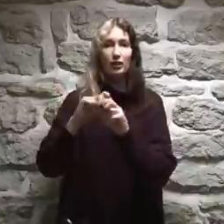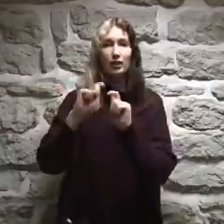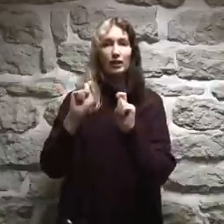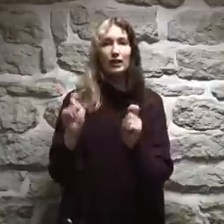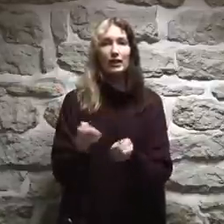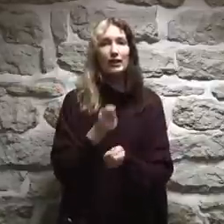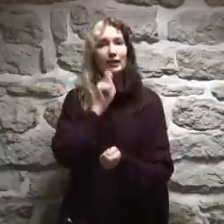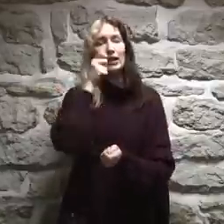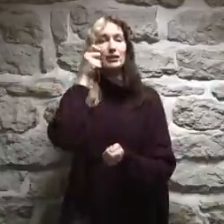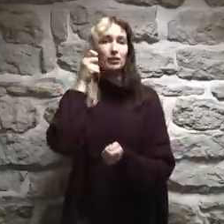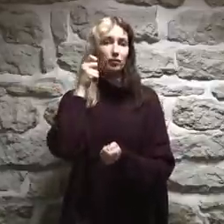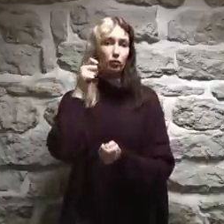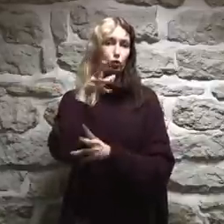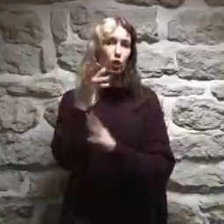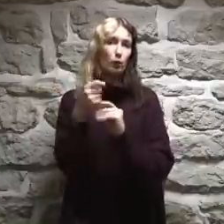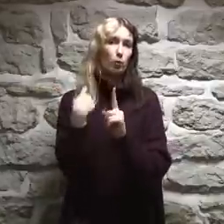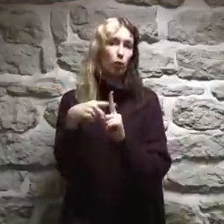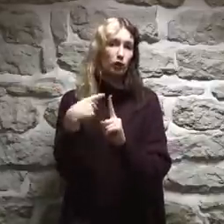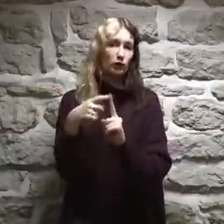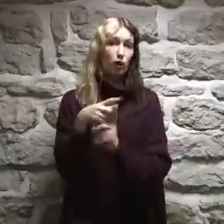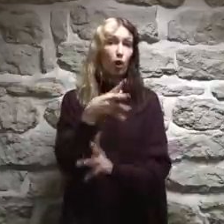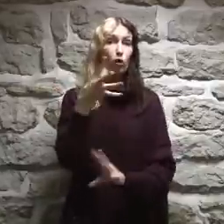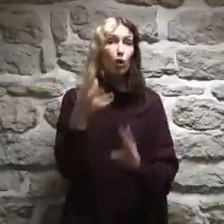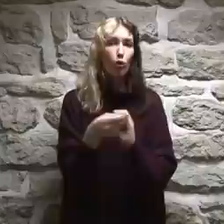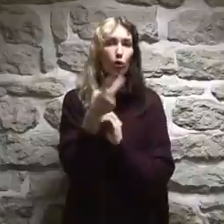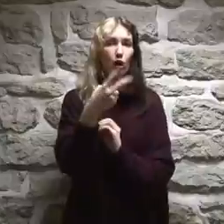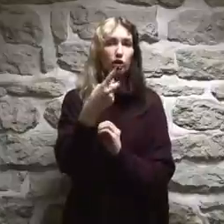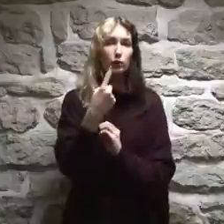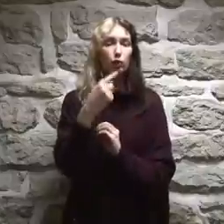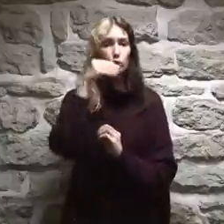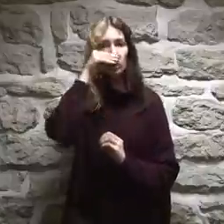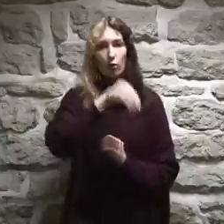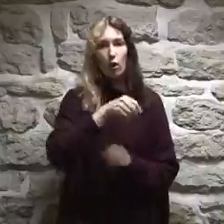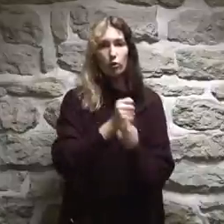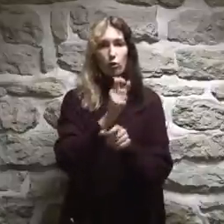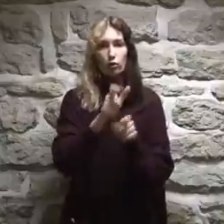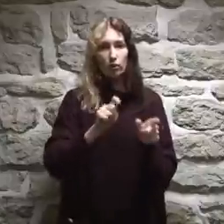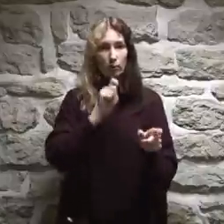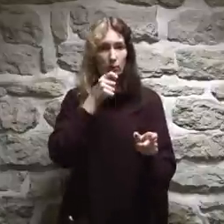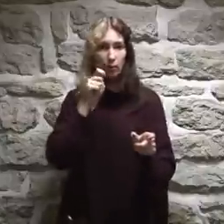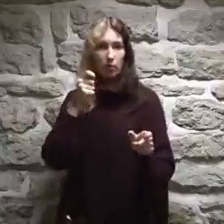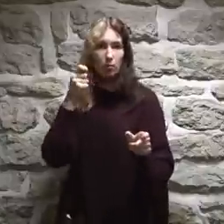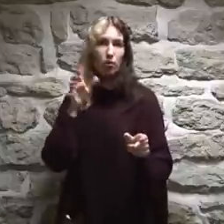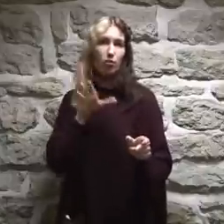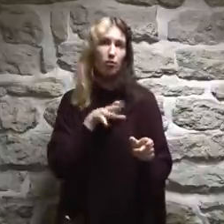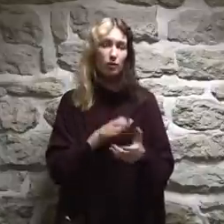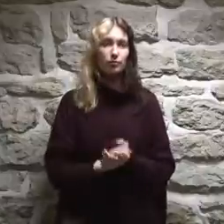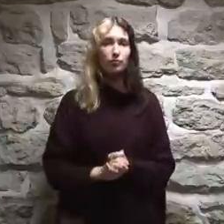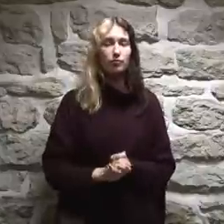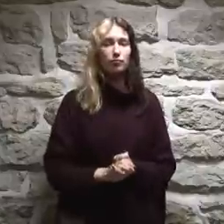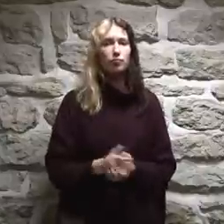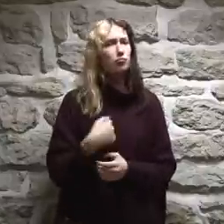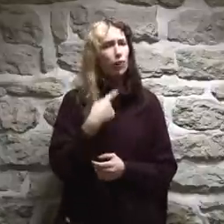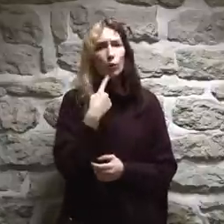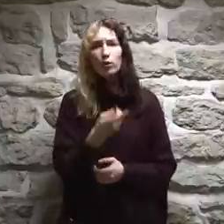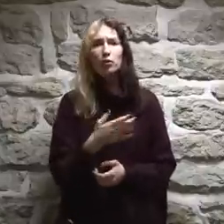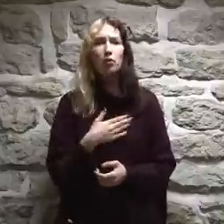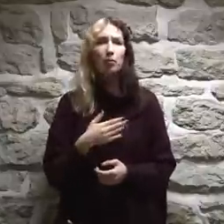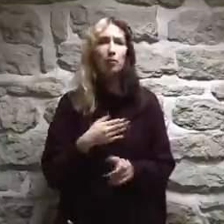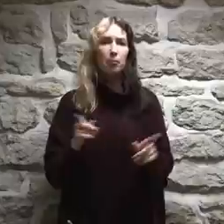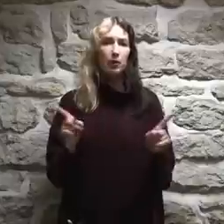positiivse tulemuse. Kokku testiti 21 000 töötajat. Mis ma tahan öelda? Ma tahan öelda seda,